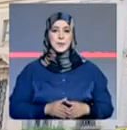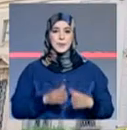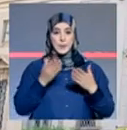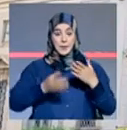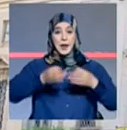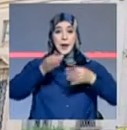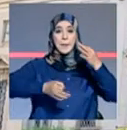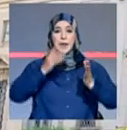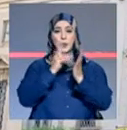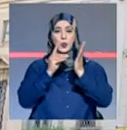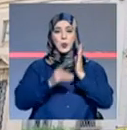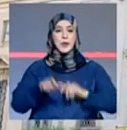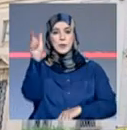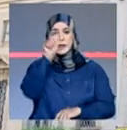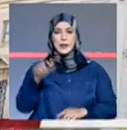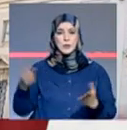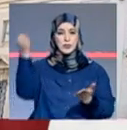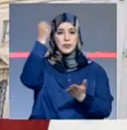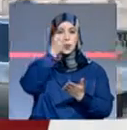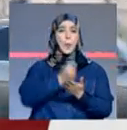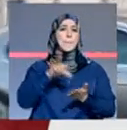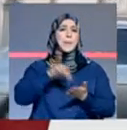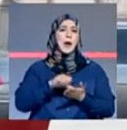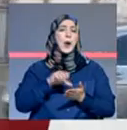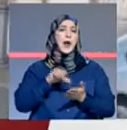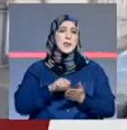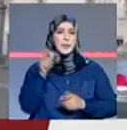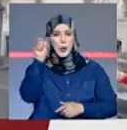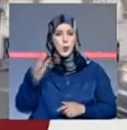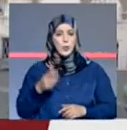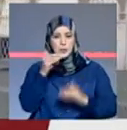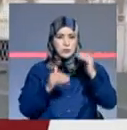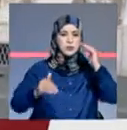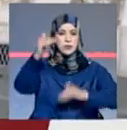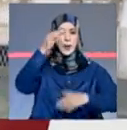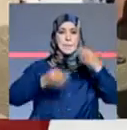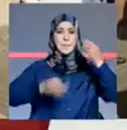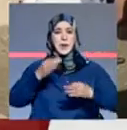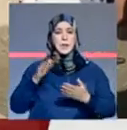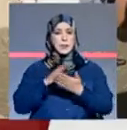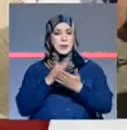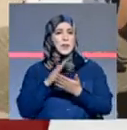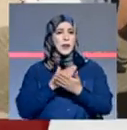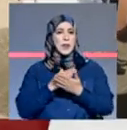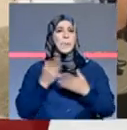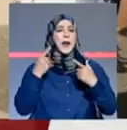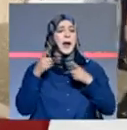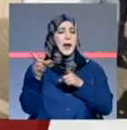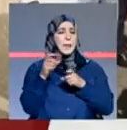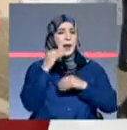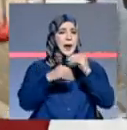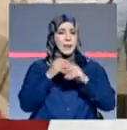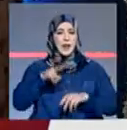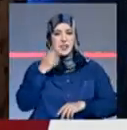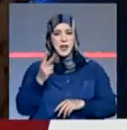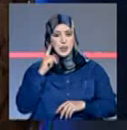المحكمة الدستورية الإيطالية ومقرها العاصمة روما هي أعلى محكمة في إيطاليا، أنشئت بعد الحرب العالمية الثانية. اليوم